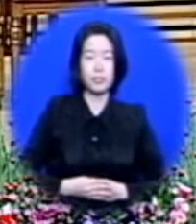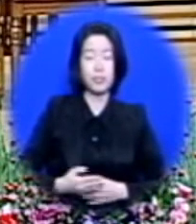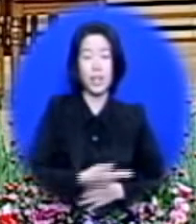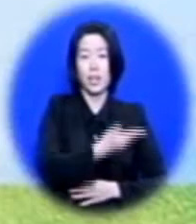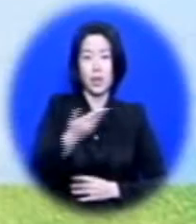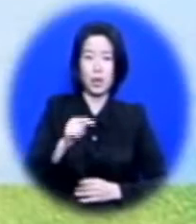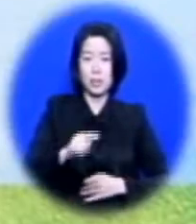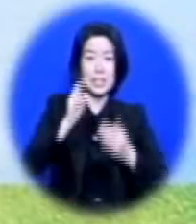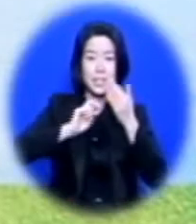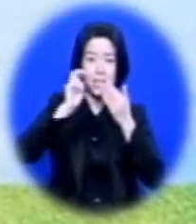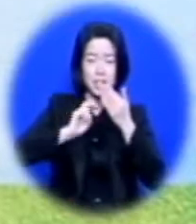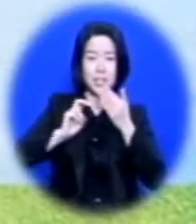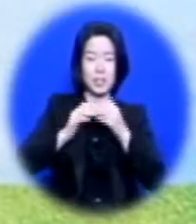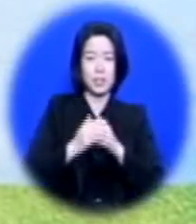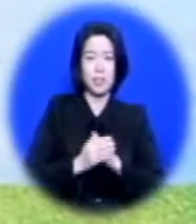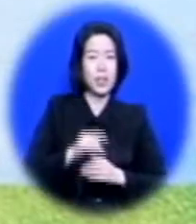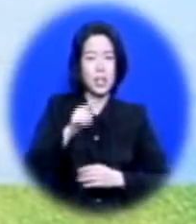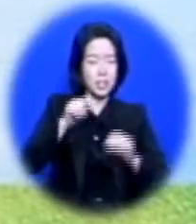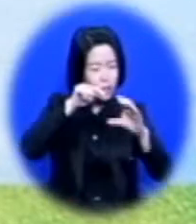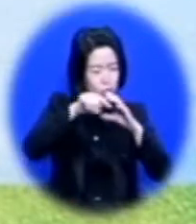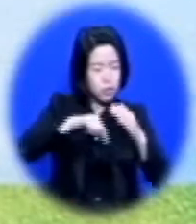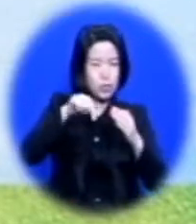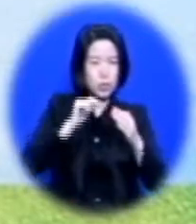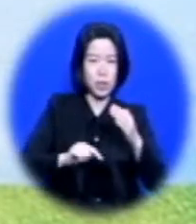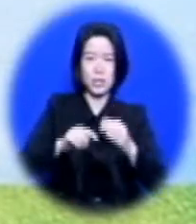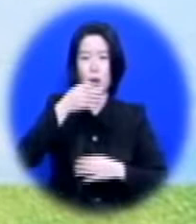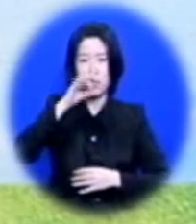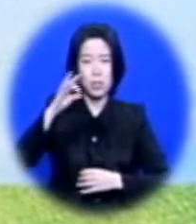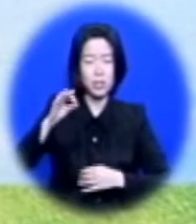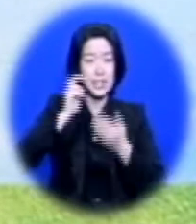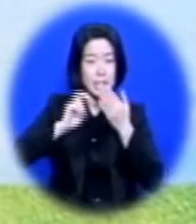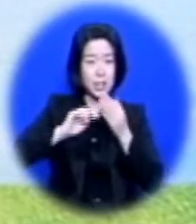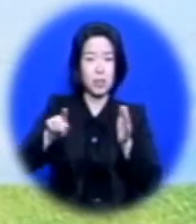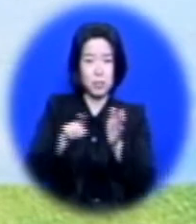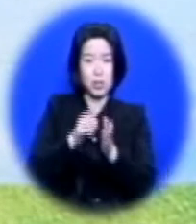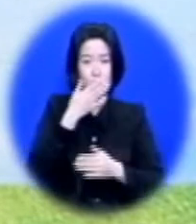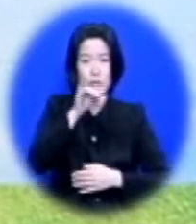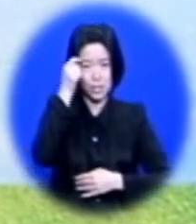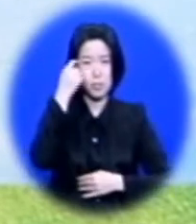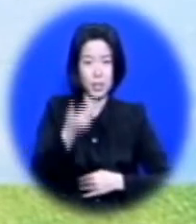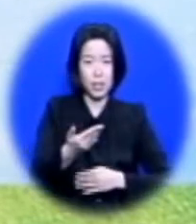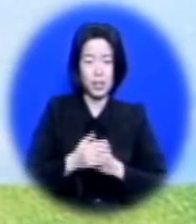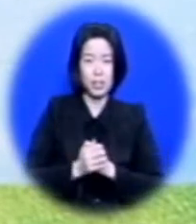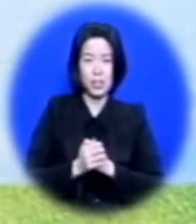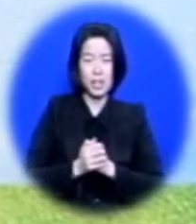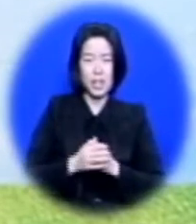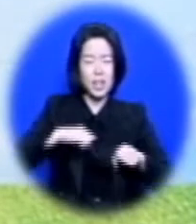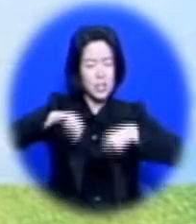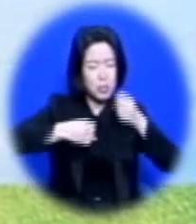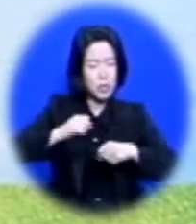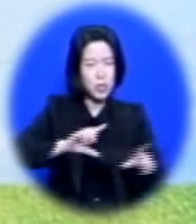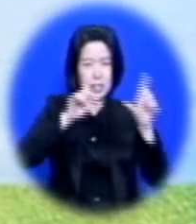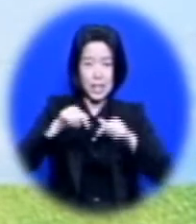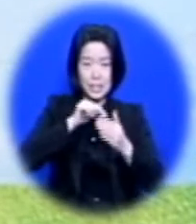여러분이 찬양이 그 굴 속에서 불러 진 찬양 이라고 믿어 짓입니까 짐승들이 사는